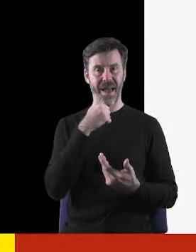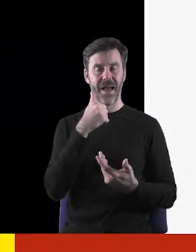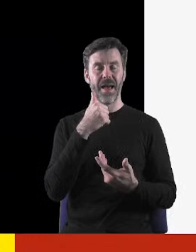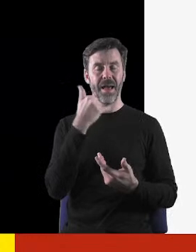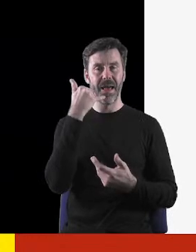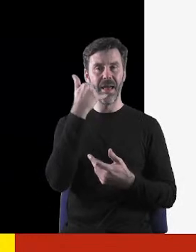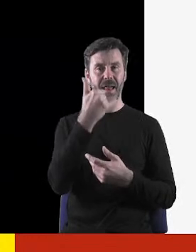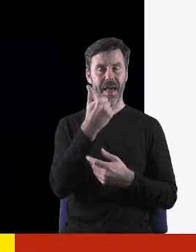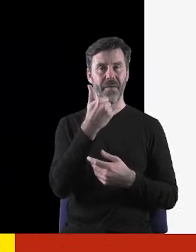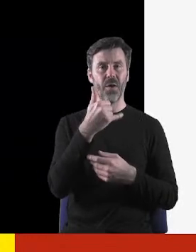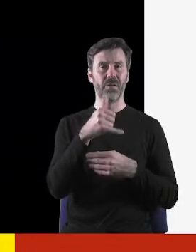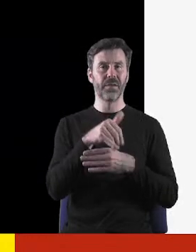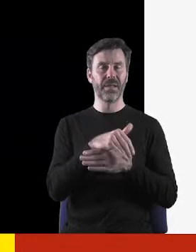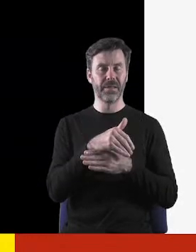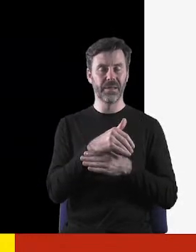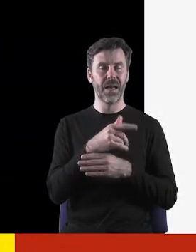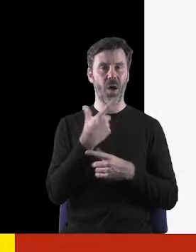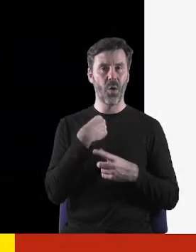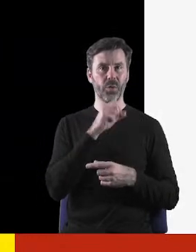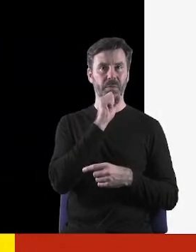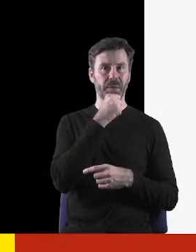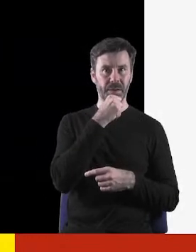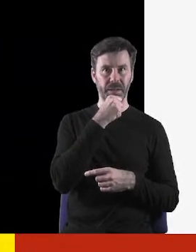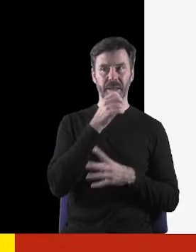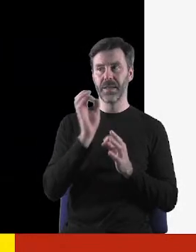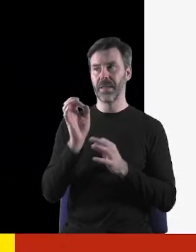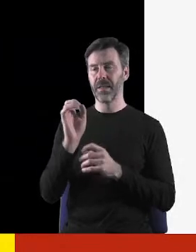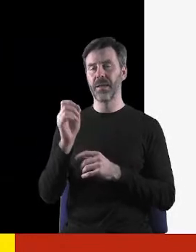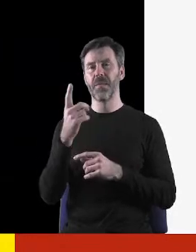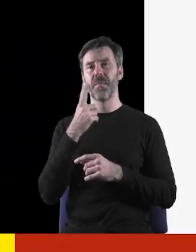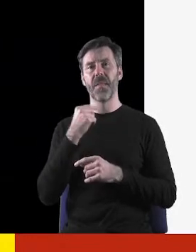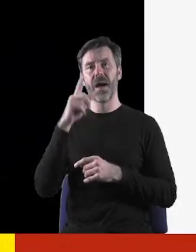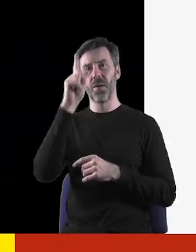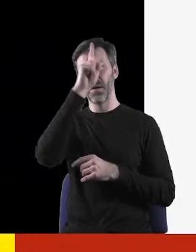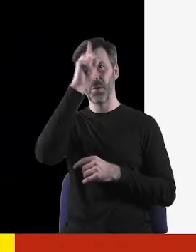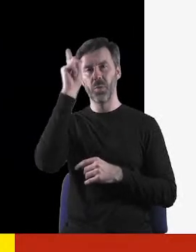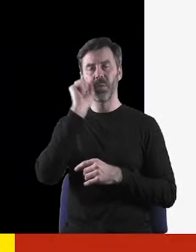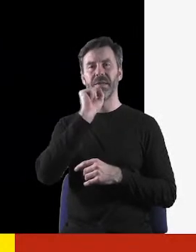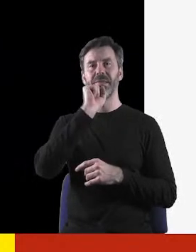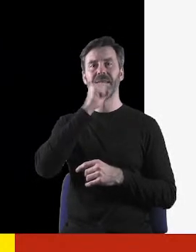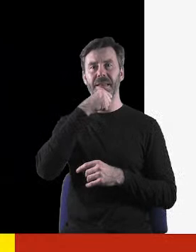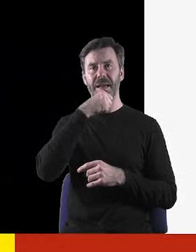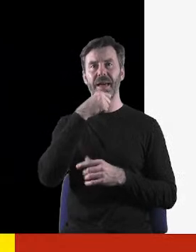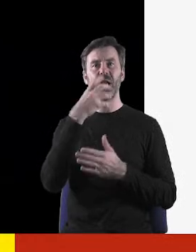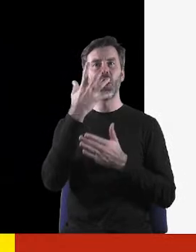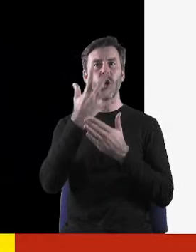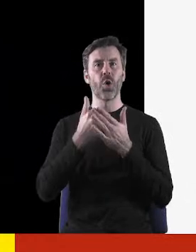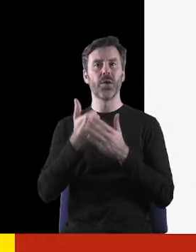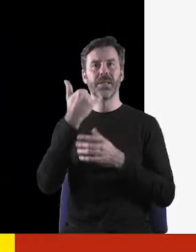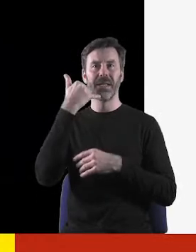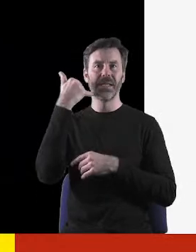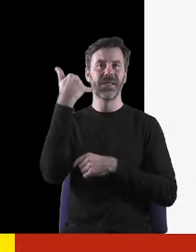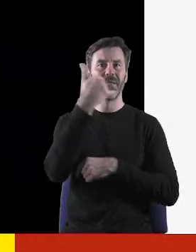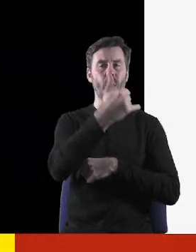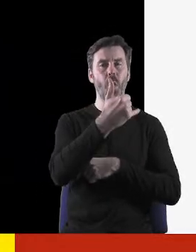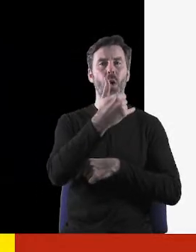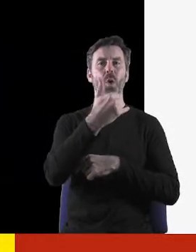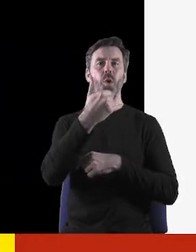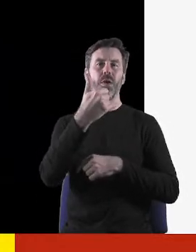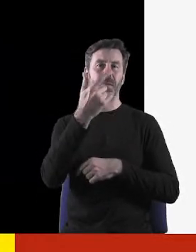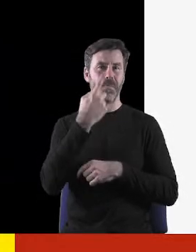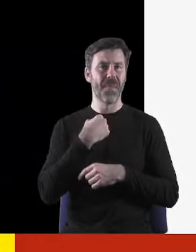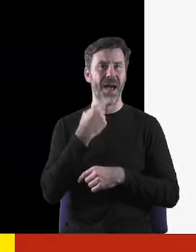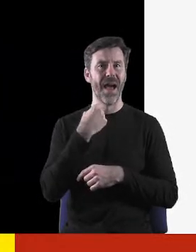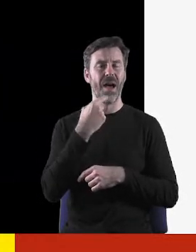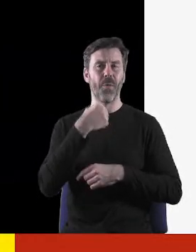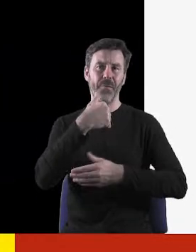związku z tak małą liczbą seniorów korzystających z wsparcia telefonicznego nie